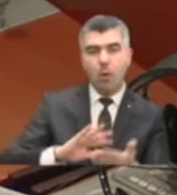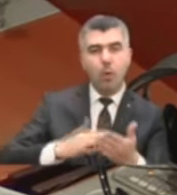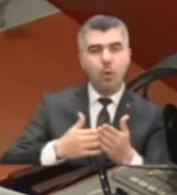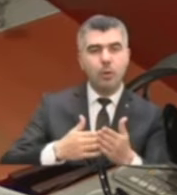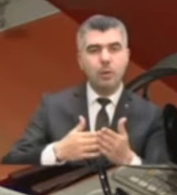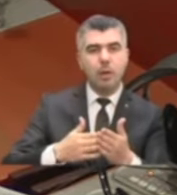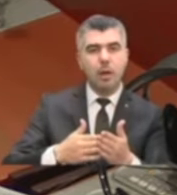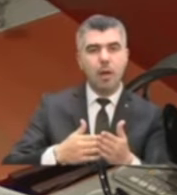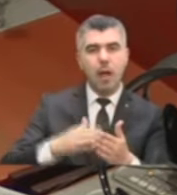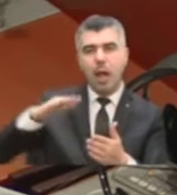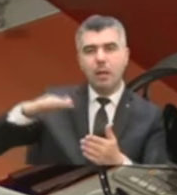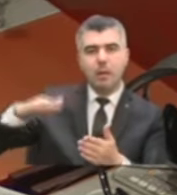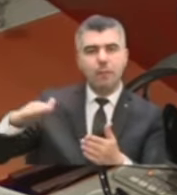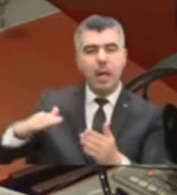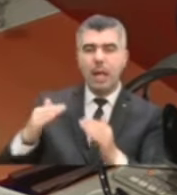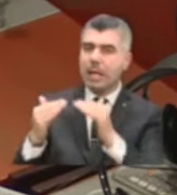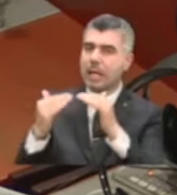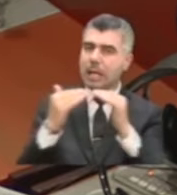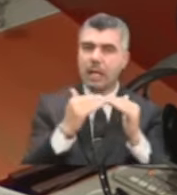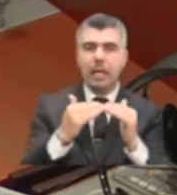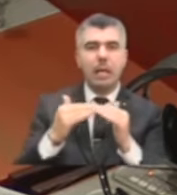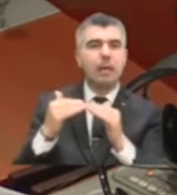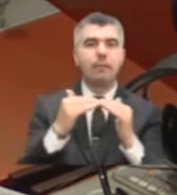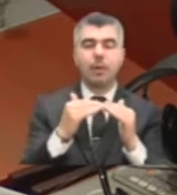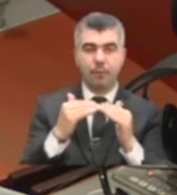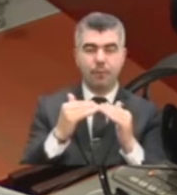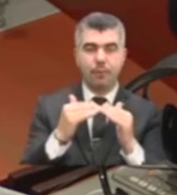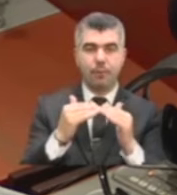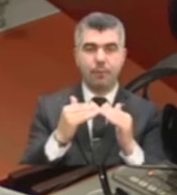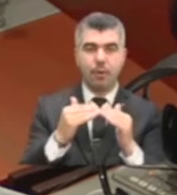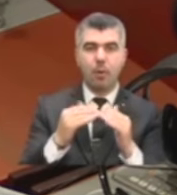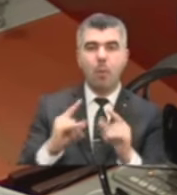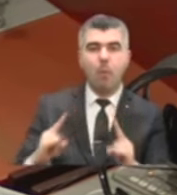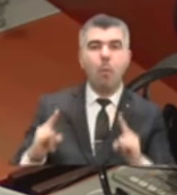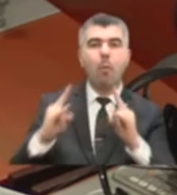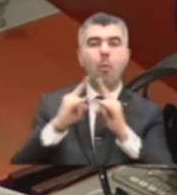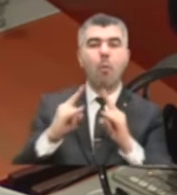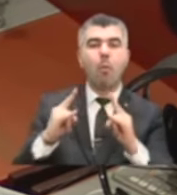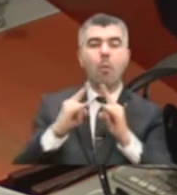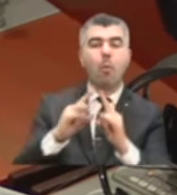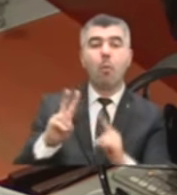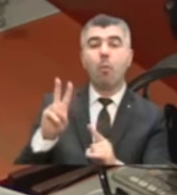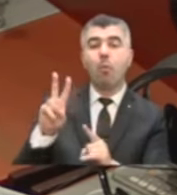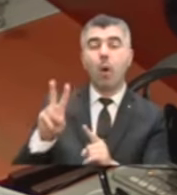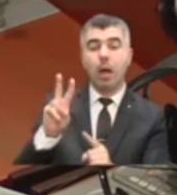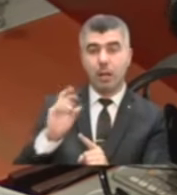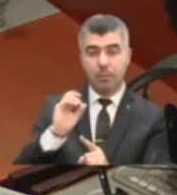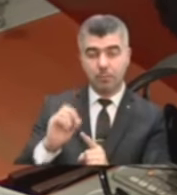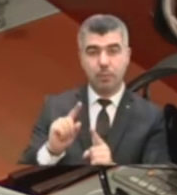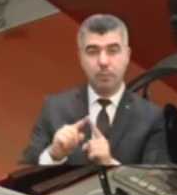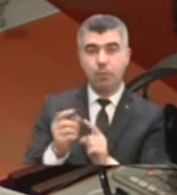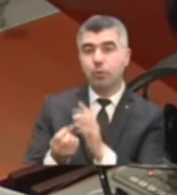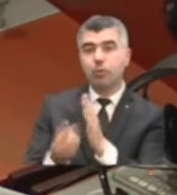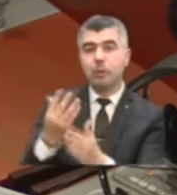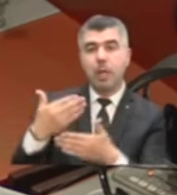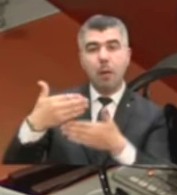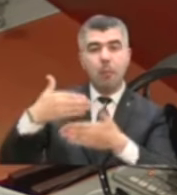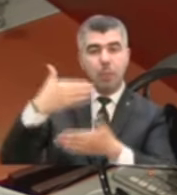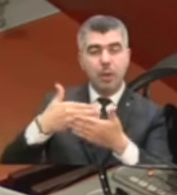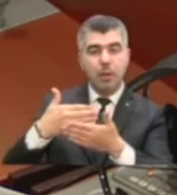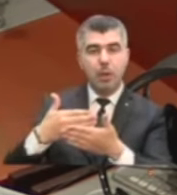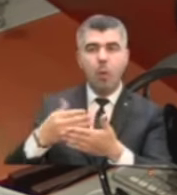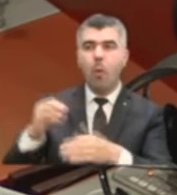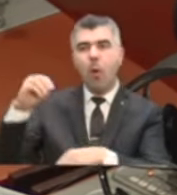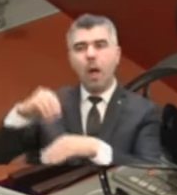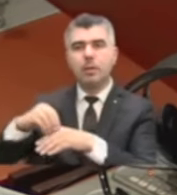الأطفال يستفدوا نفس النوع من المخيمات، ما يمكنليش واحد الشاب أو واحد الطفل جا الزهر يستفد من واحد المخيم جديد يلا تبنى يلا جديد، وواحد